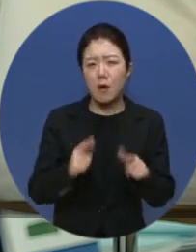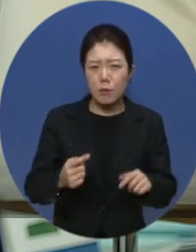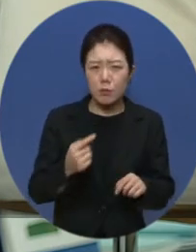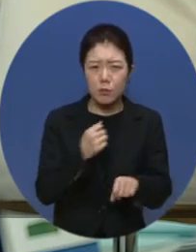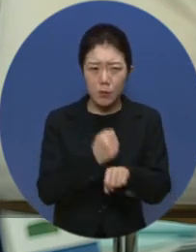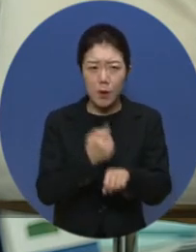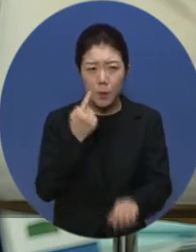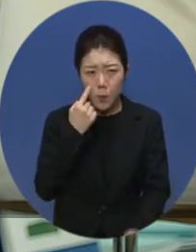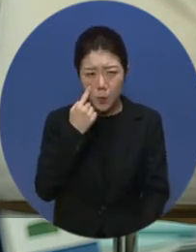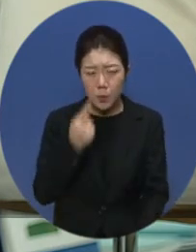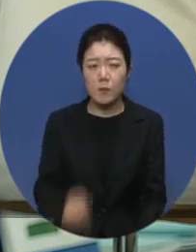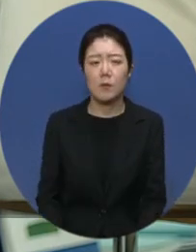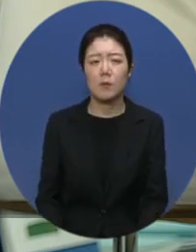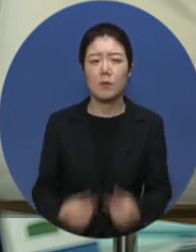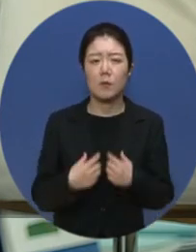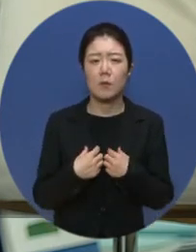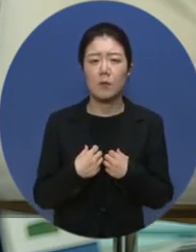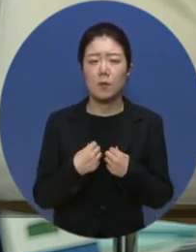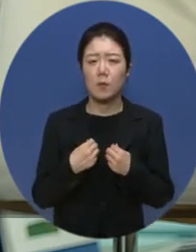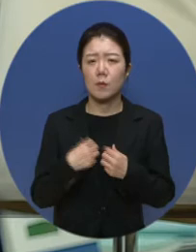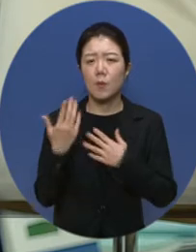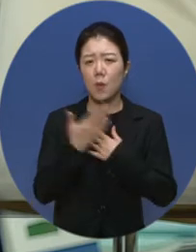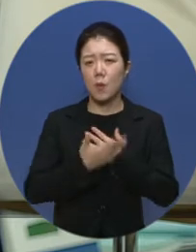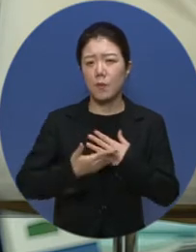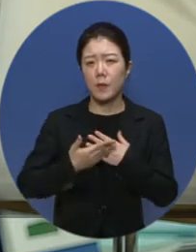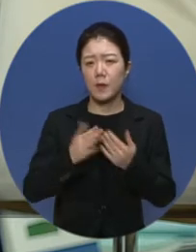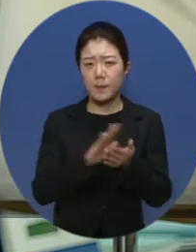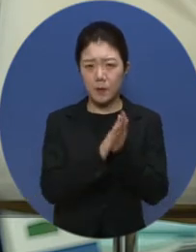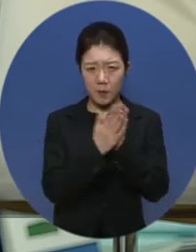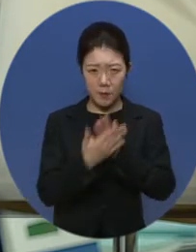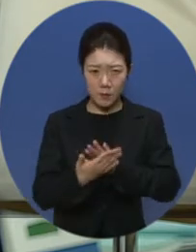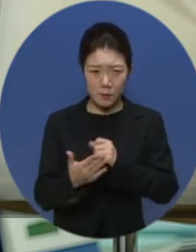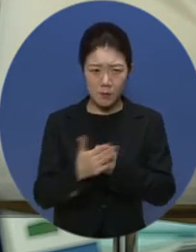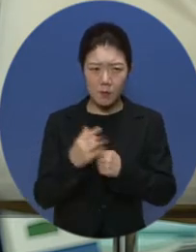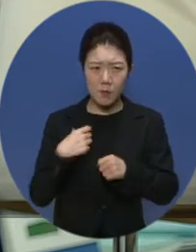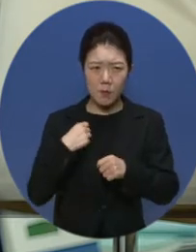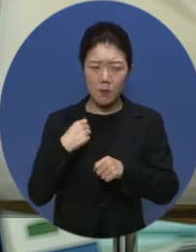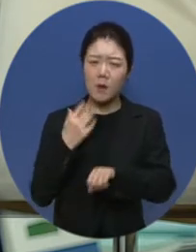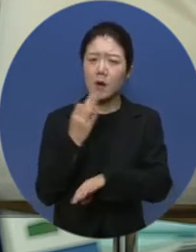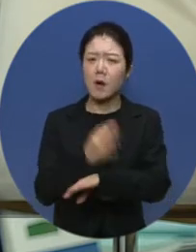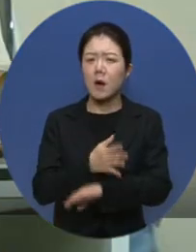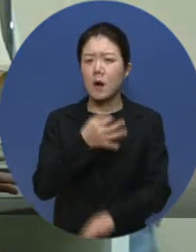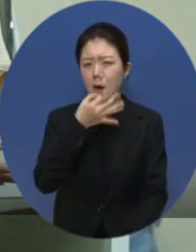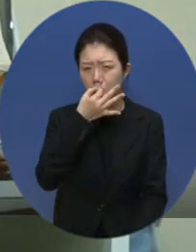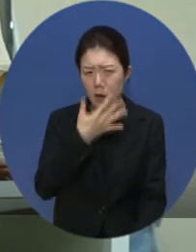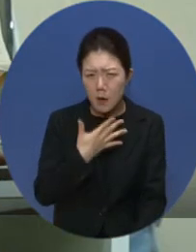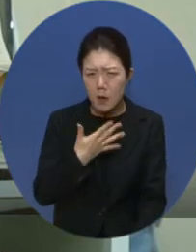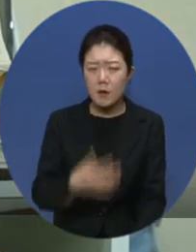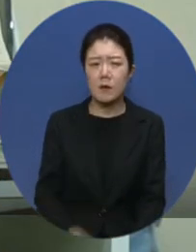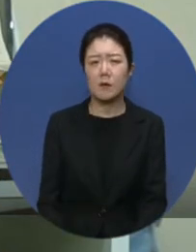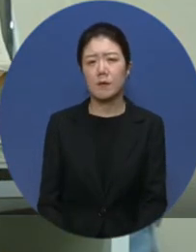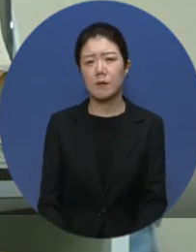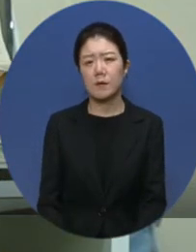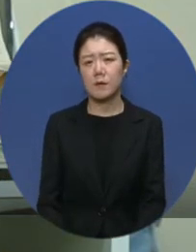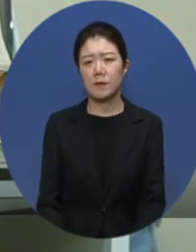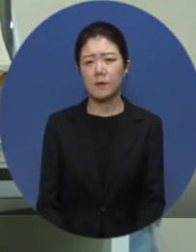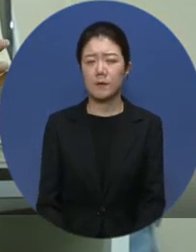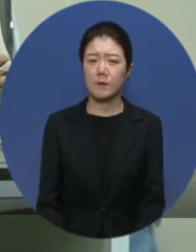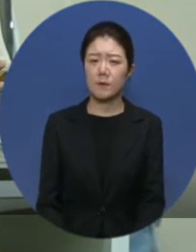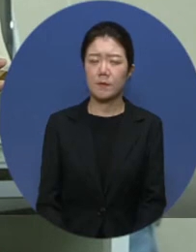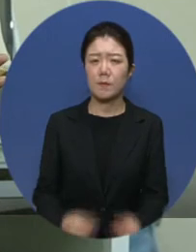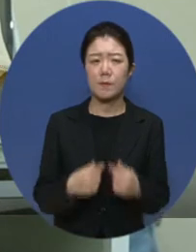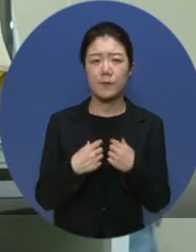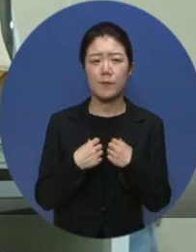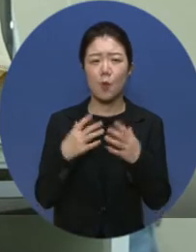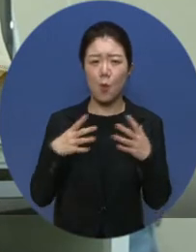다음에 이 옷이 몸이 달라지다 보니까 옷을 사기가 너무 힘든 거예요. 왜냐면은 이